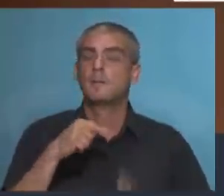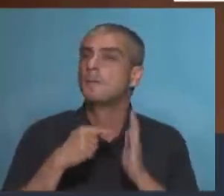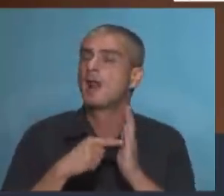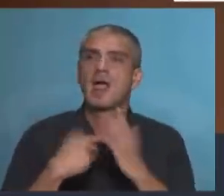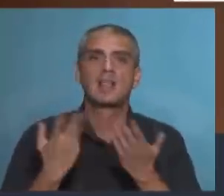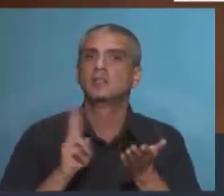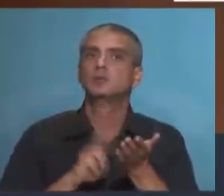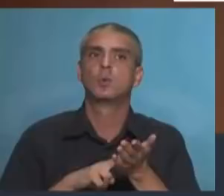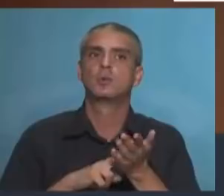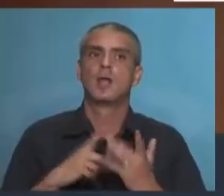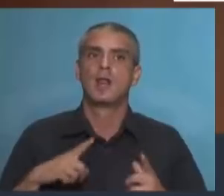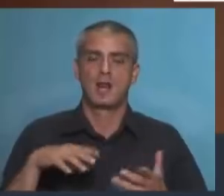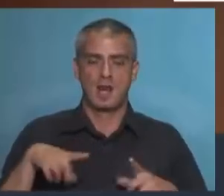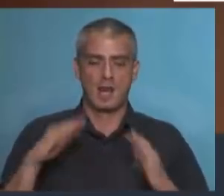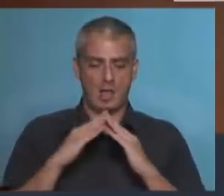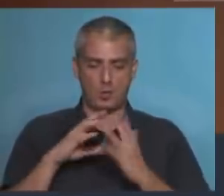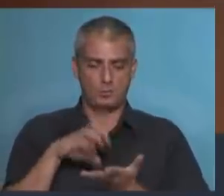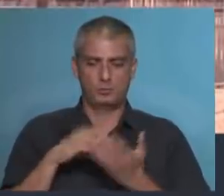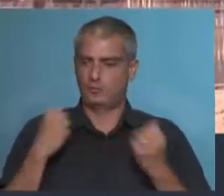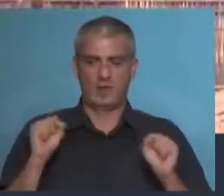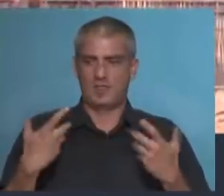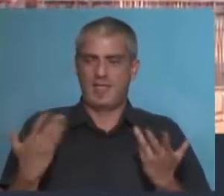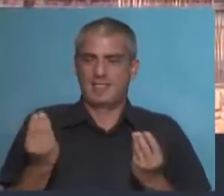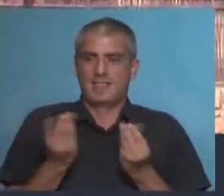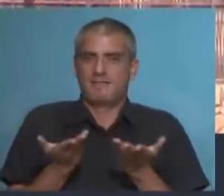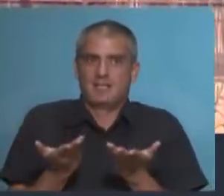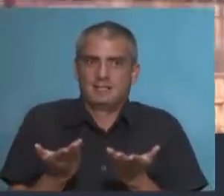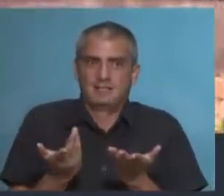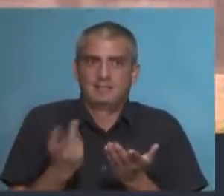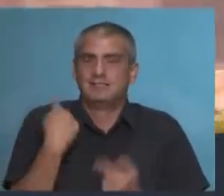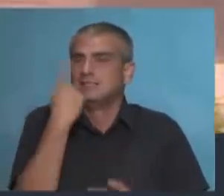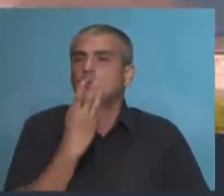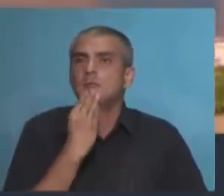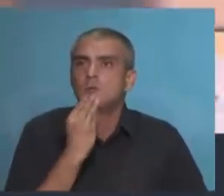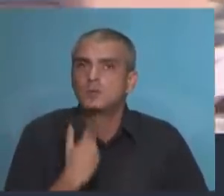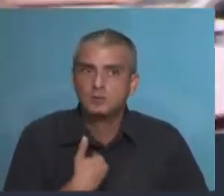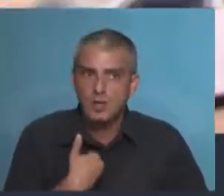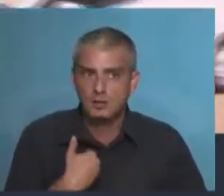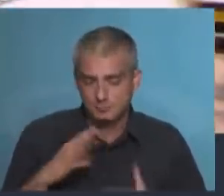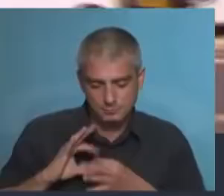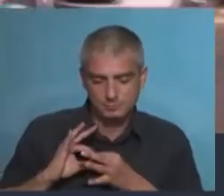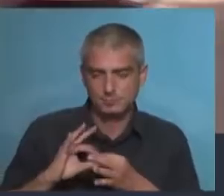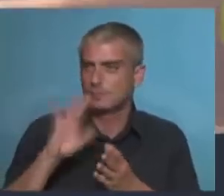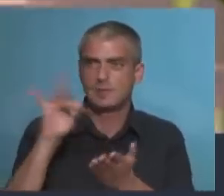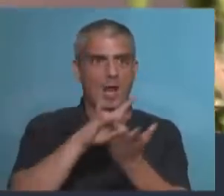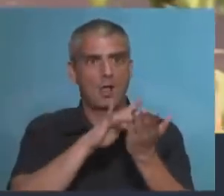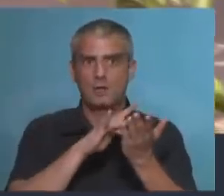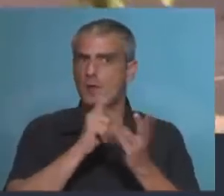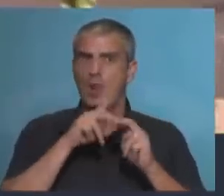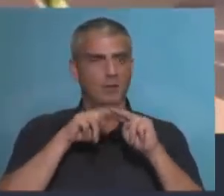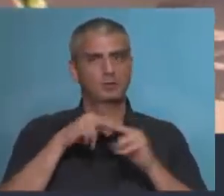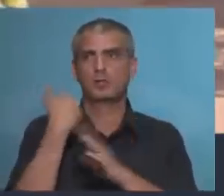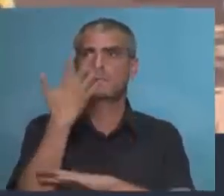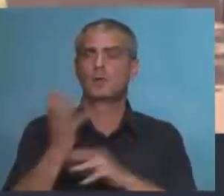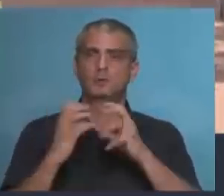זכות לגור ביישוב חילוני, אין דפוס כזה. לי, הזהות היהודית שלי הולכת איתי לכל מקום. היא לא נשארת מחוץ